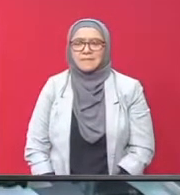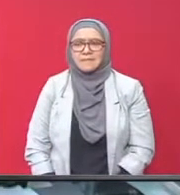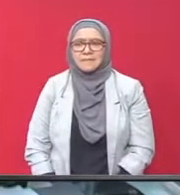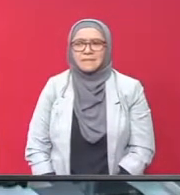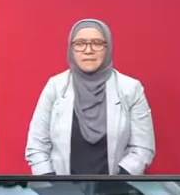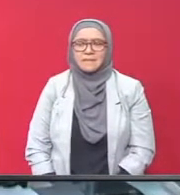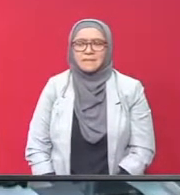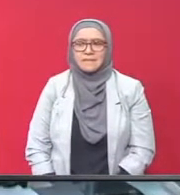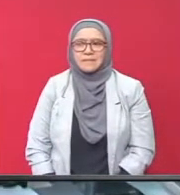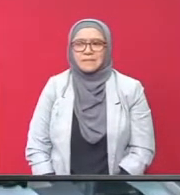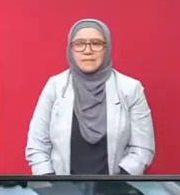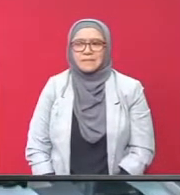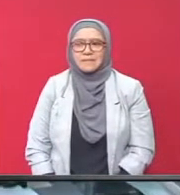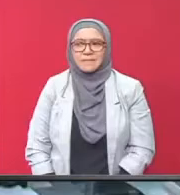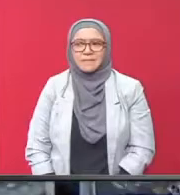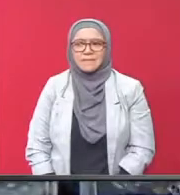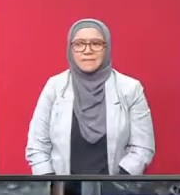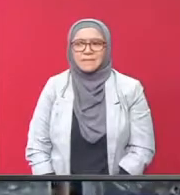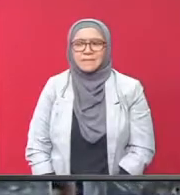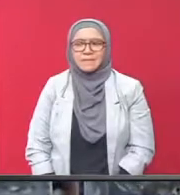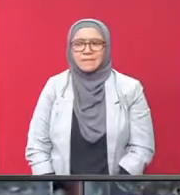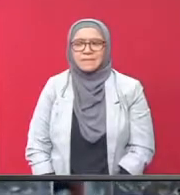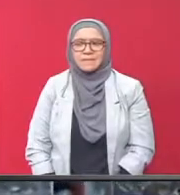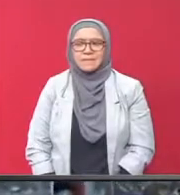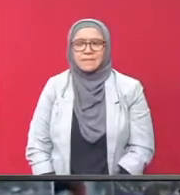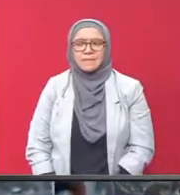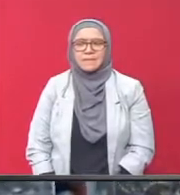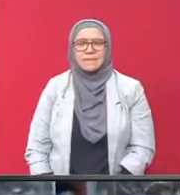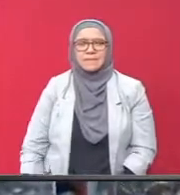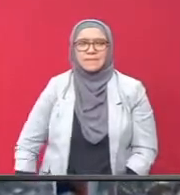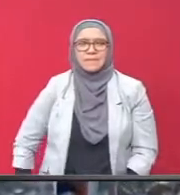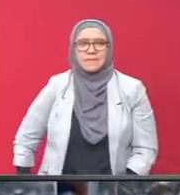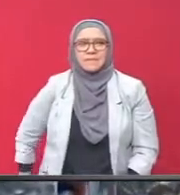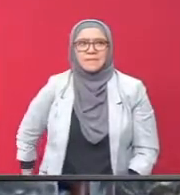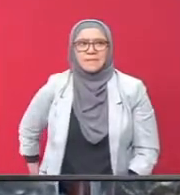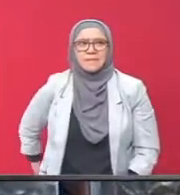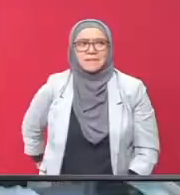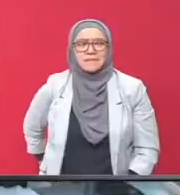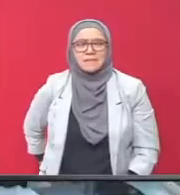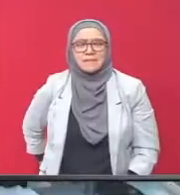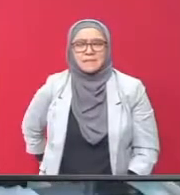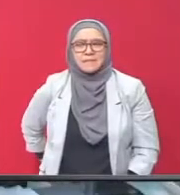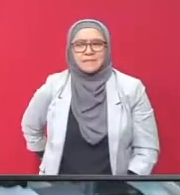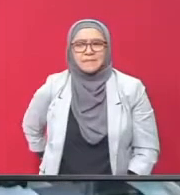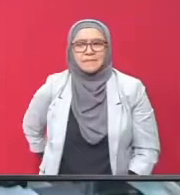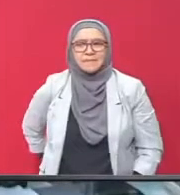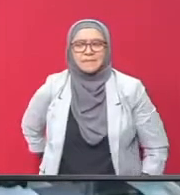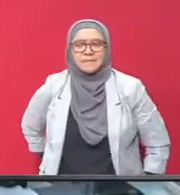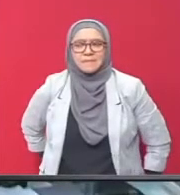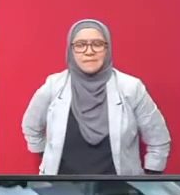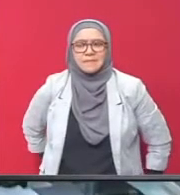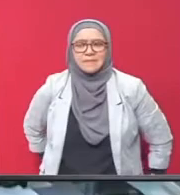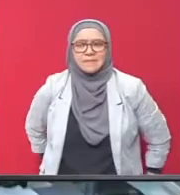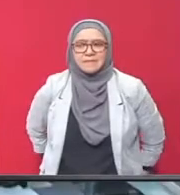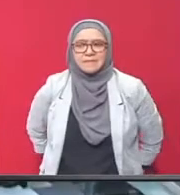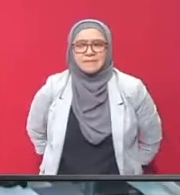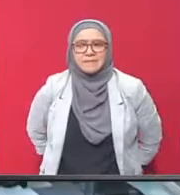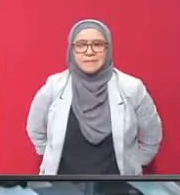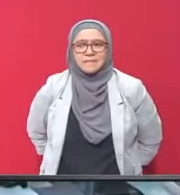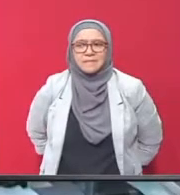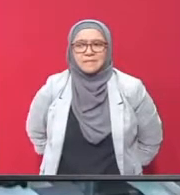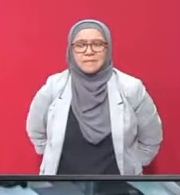eh tetua soalan saya soalan yang keempat Masih jika yang maksimal menteri